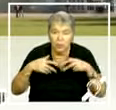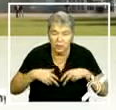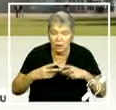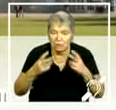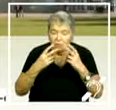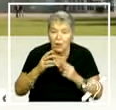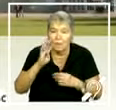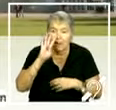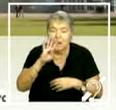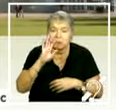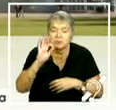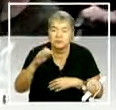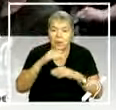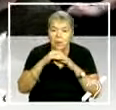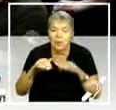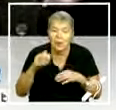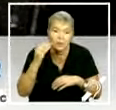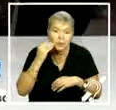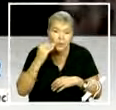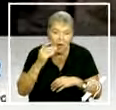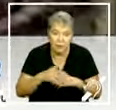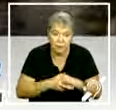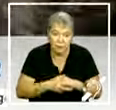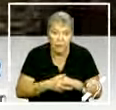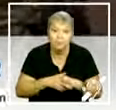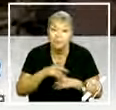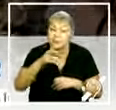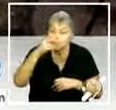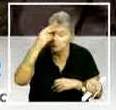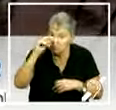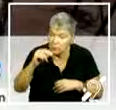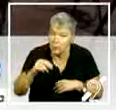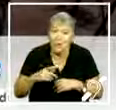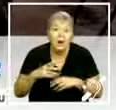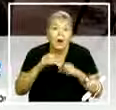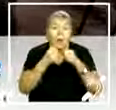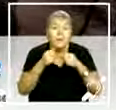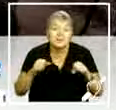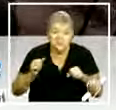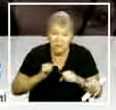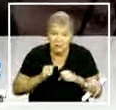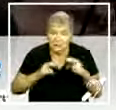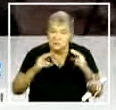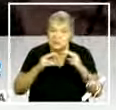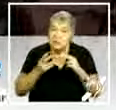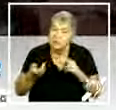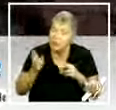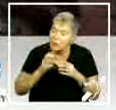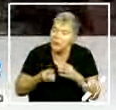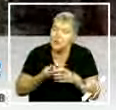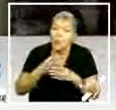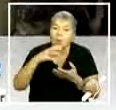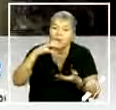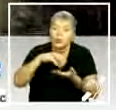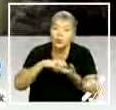de 400 de milioane de dolari. Pistorius a anunțat și că la baza de la Ramstein se va reuni din nou grupul militar